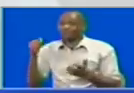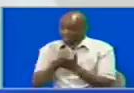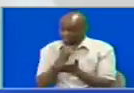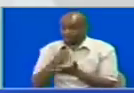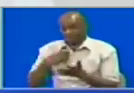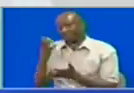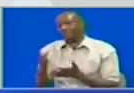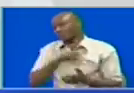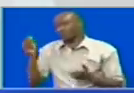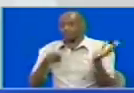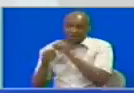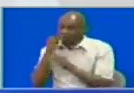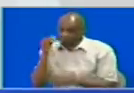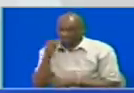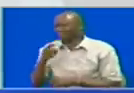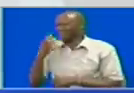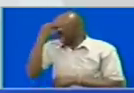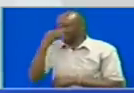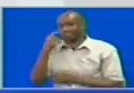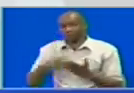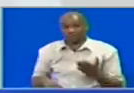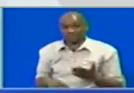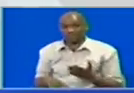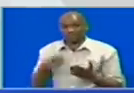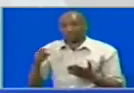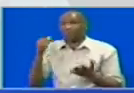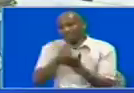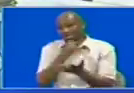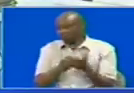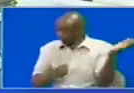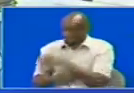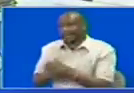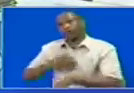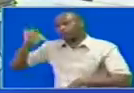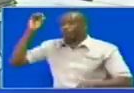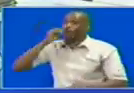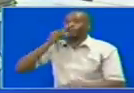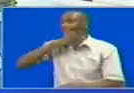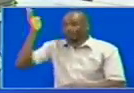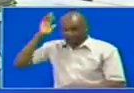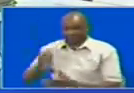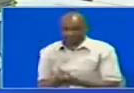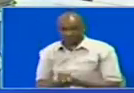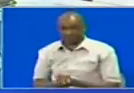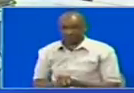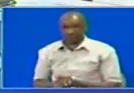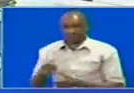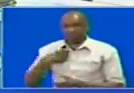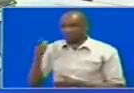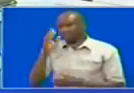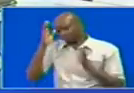mimi nirudi nyumbani. Alikasirika sana kani pa passport na katurudisha sisi wote. Tulikuwa mimi Tom Odhiambo na Intense John